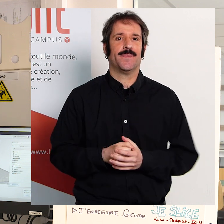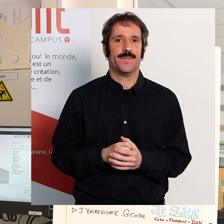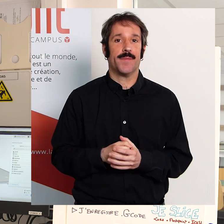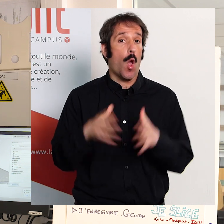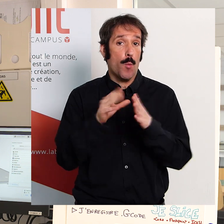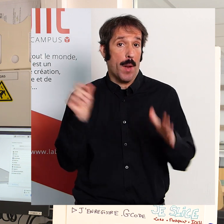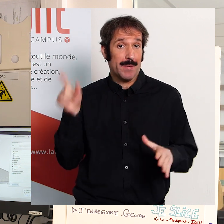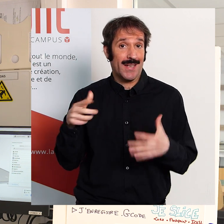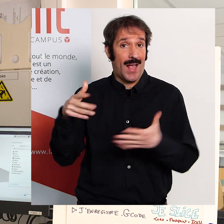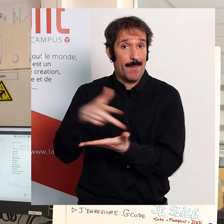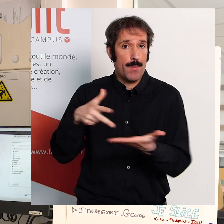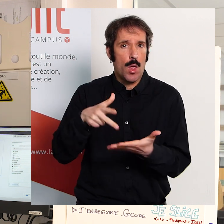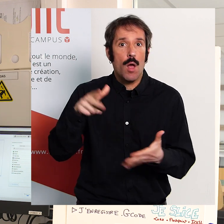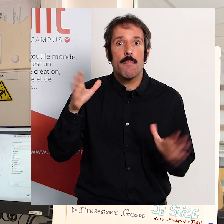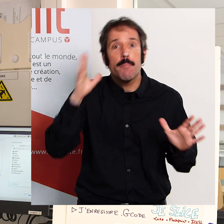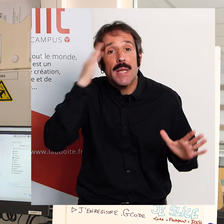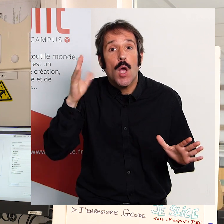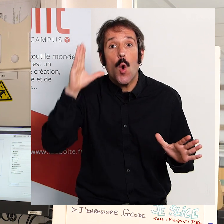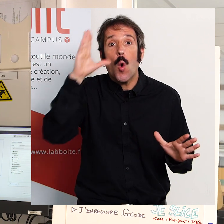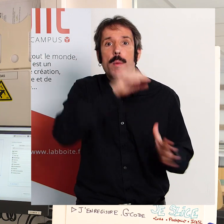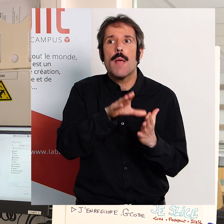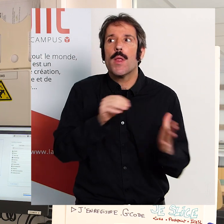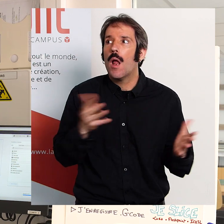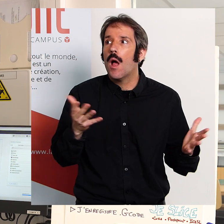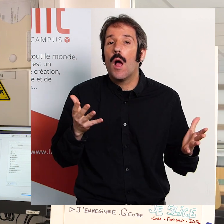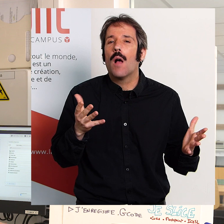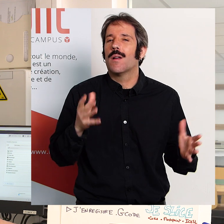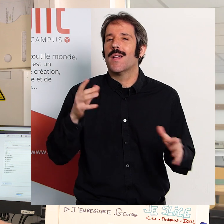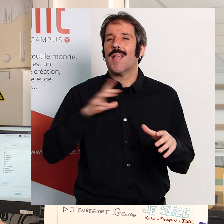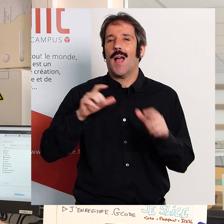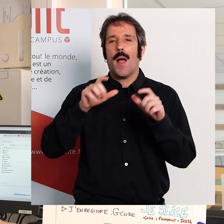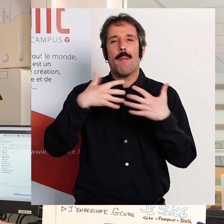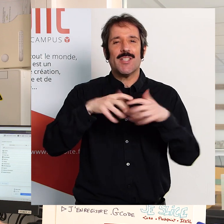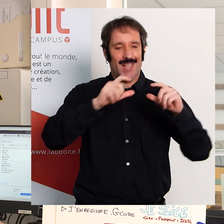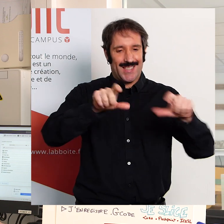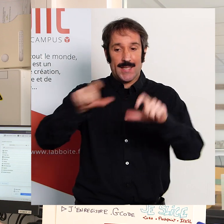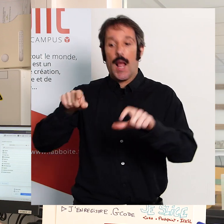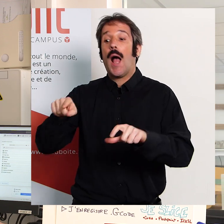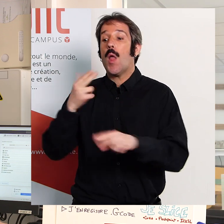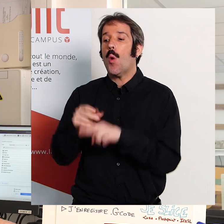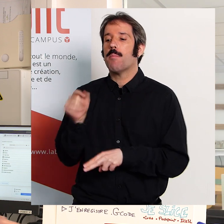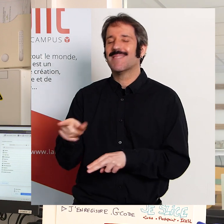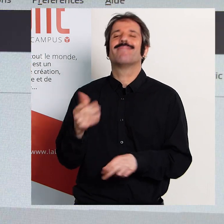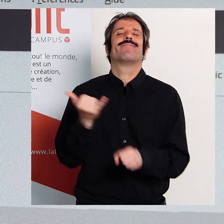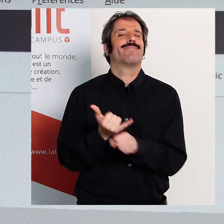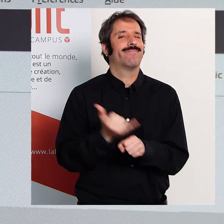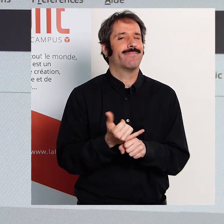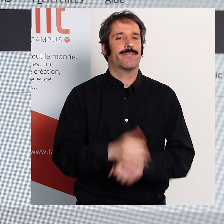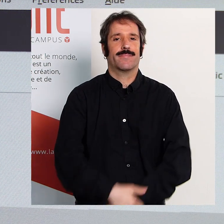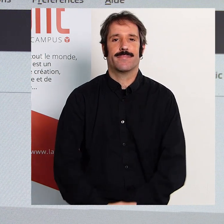Ender 3S1, c'est le modèle. Si vous ne vous souvenez pas du modèle, à chaque fois, vous avez une étiquette sur la machine qui l'indique.